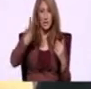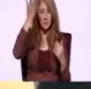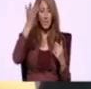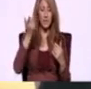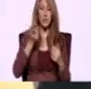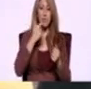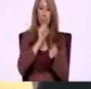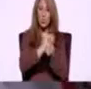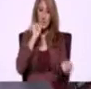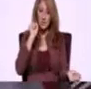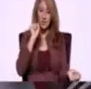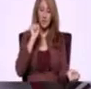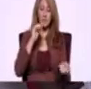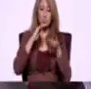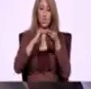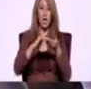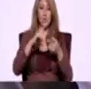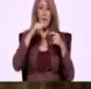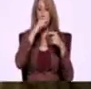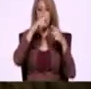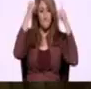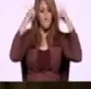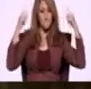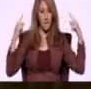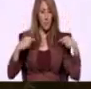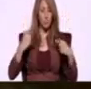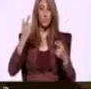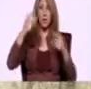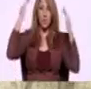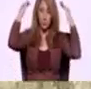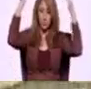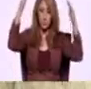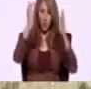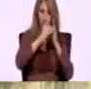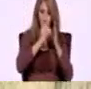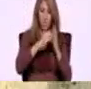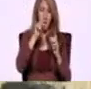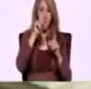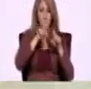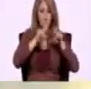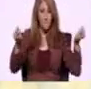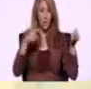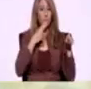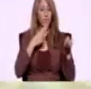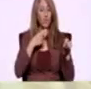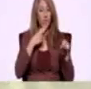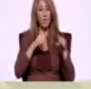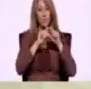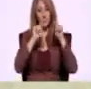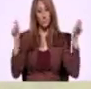أسر الغارمات وتجهز العرائس وتبني الأسقف وتبني محطات تنقية مياه ووصلات مياه.